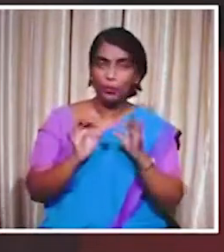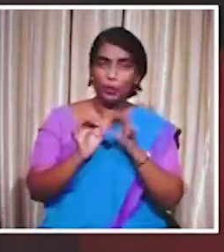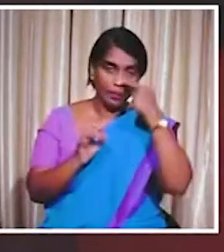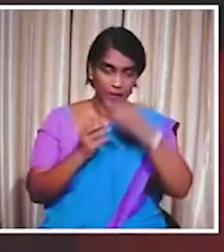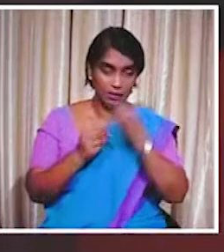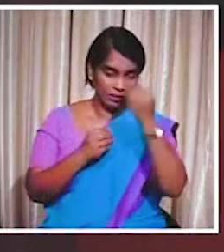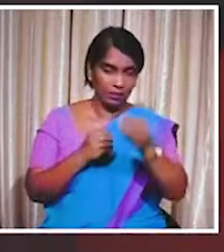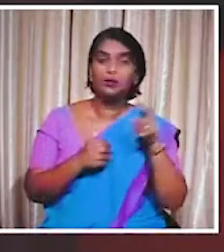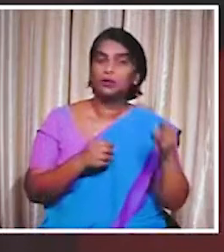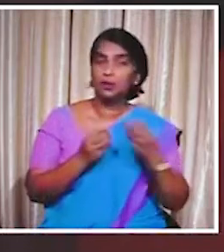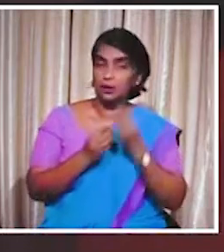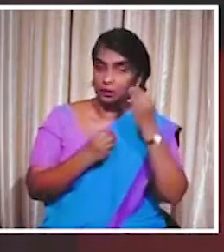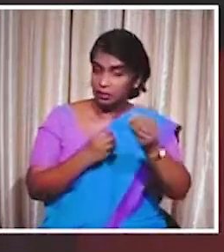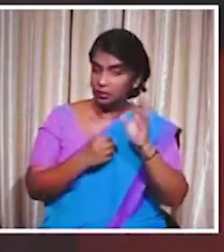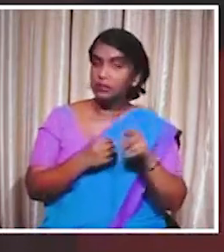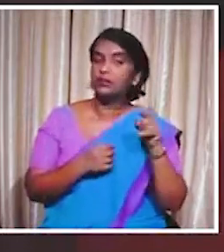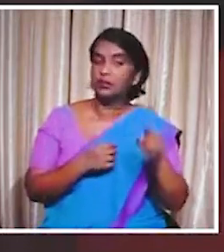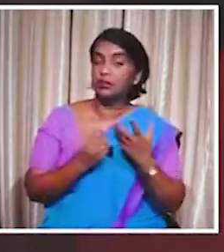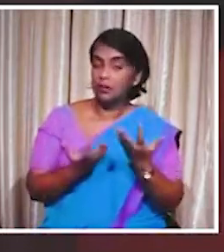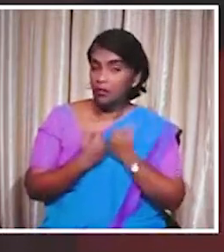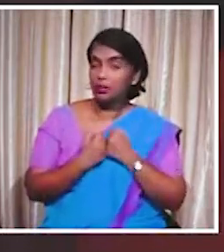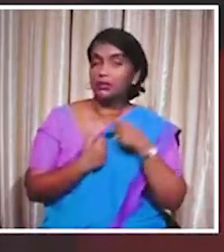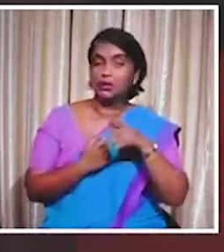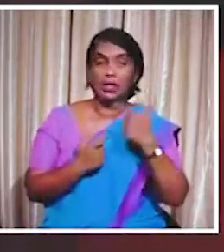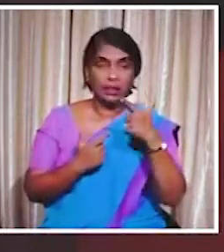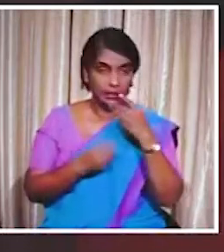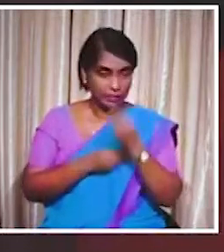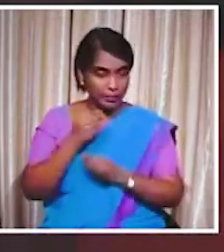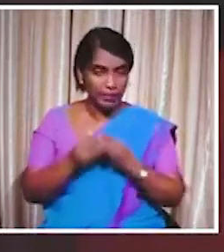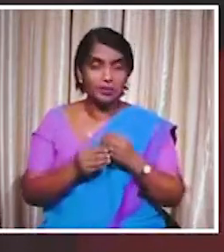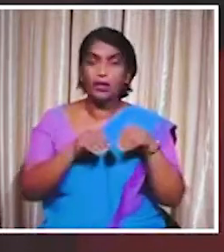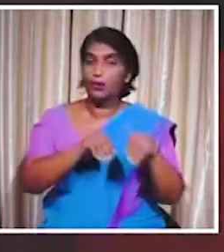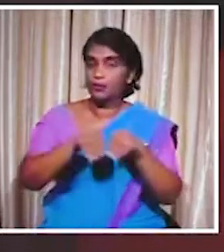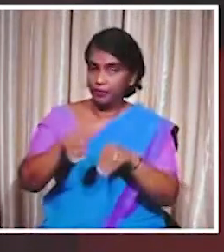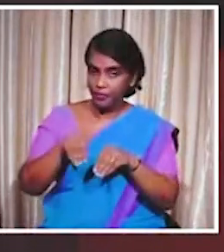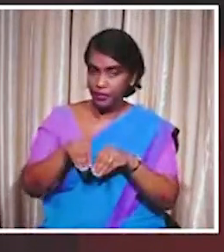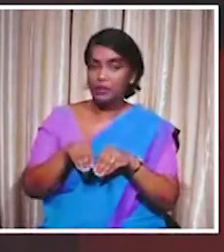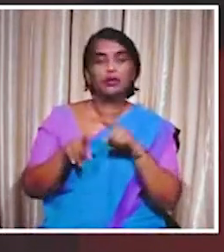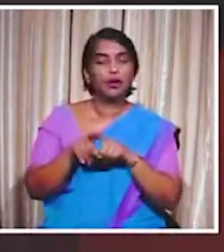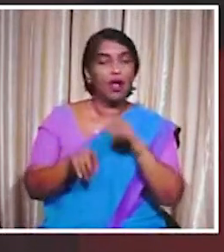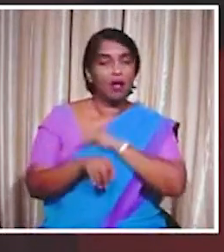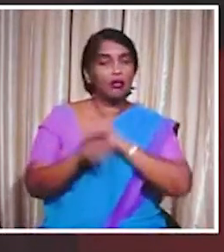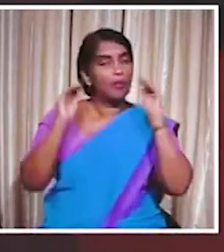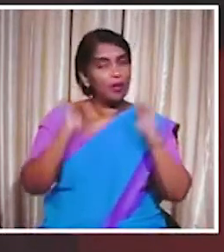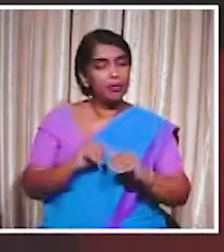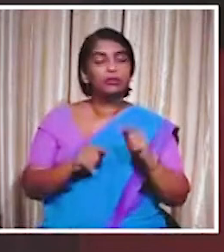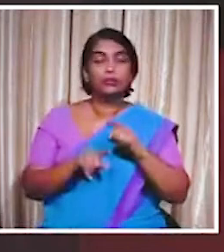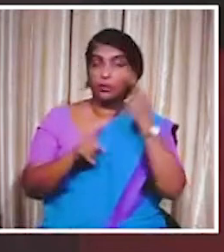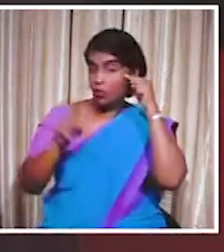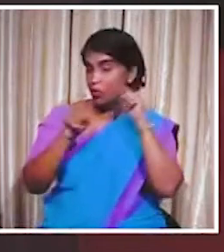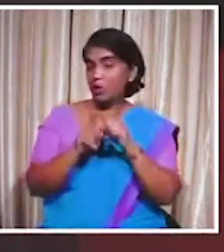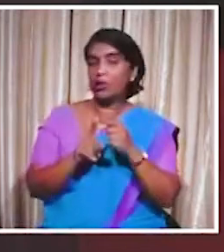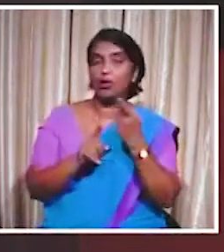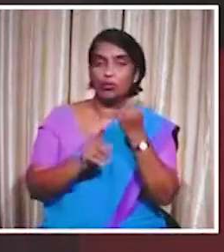ලබා දීමේදී. ඒ ලබා දෙනකට ඒ අවශ්‍ය තීරු වලට දීවර වැවිලි කර්මාන්ත ඒ වගේම අඩු ආදායම් ලාභීන් ඔවුන් ඉලක්ක කරගෙන